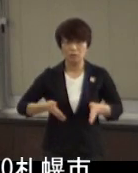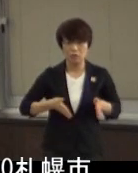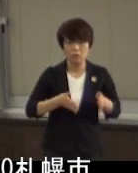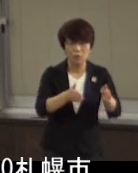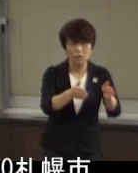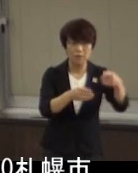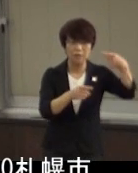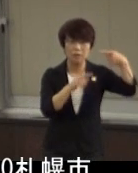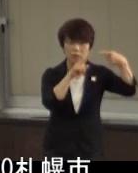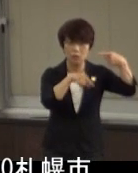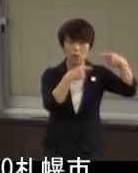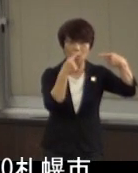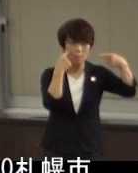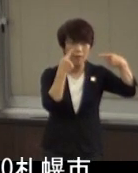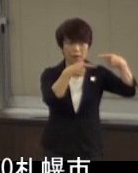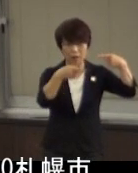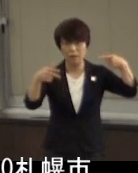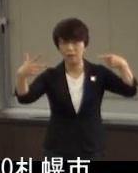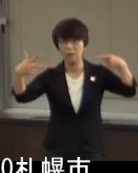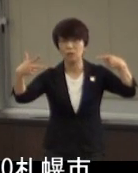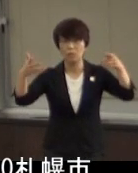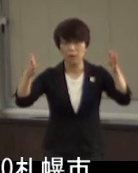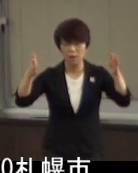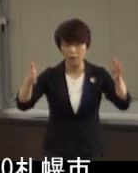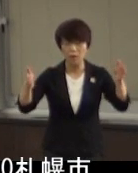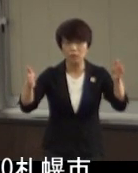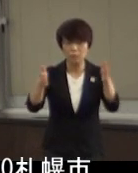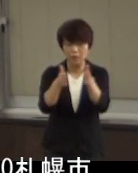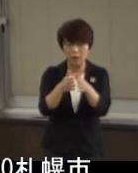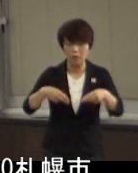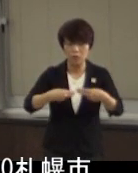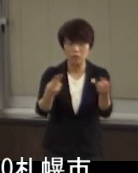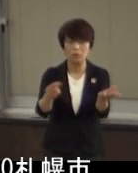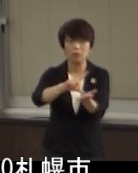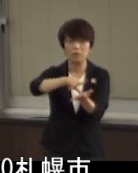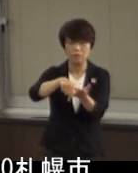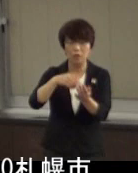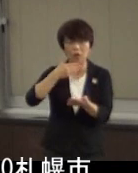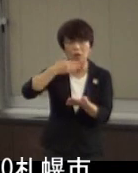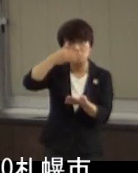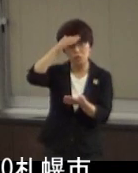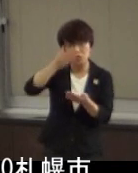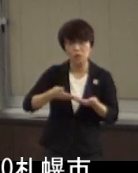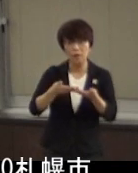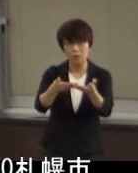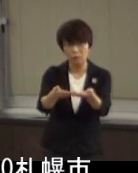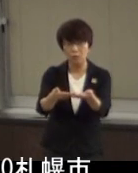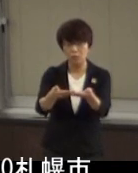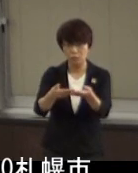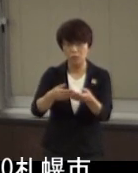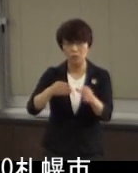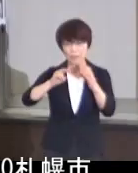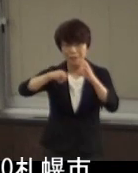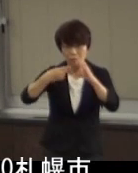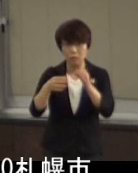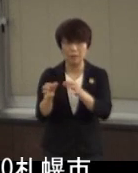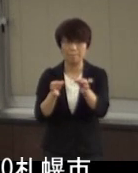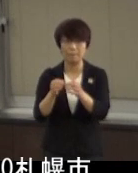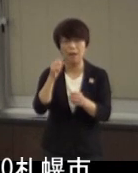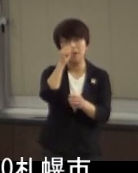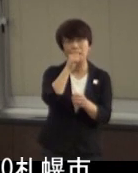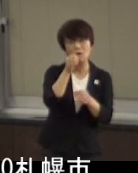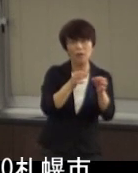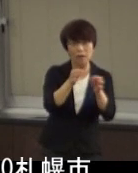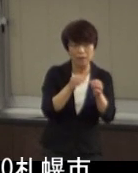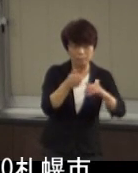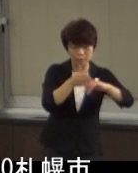7丁目までを含めたすすきの地区にあります酒類提供を行う飲食店やカラオケ店、料理